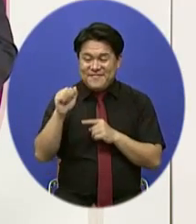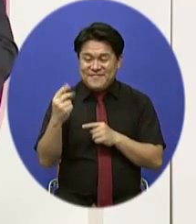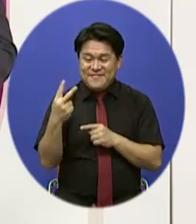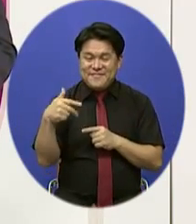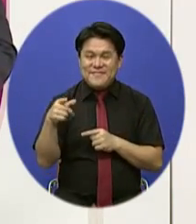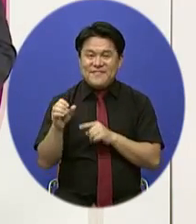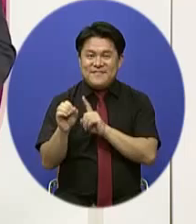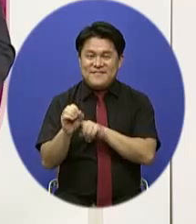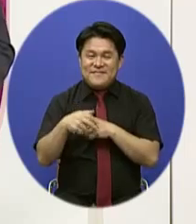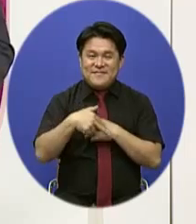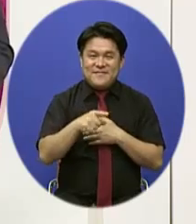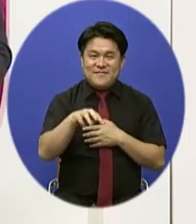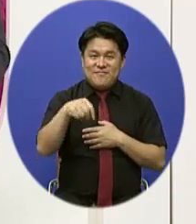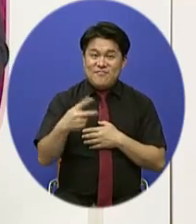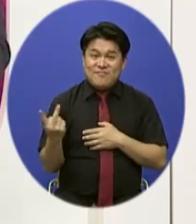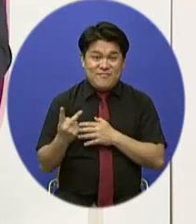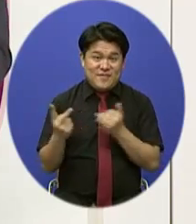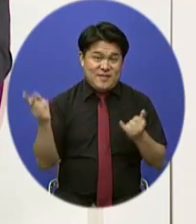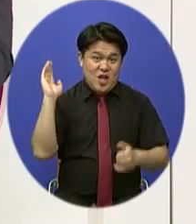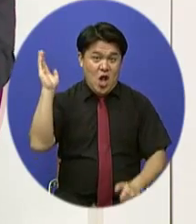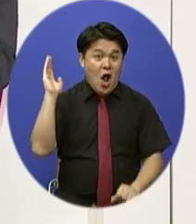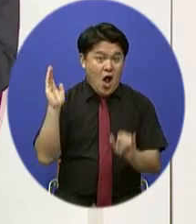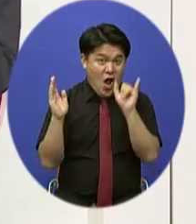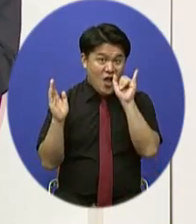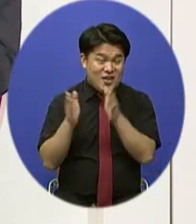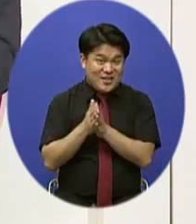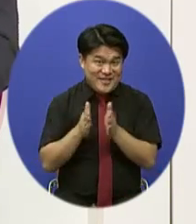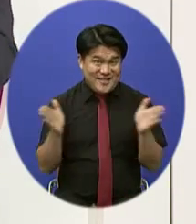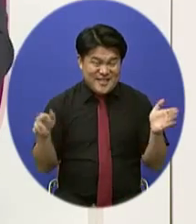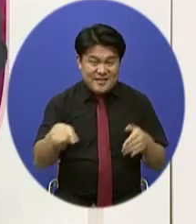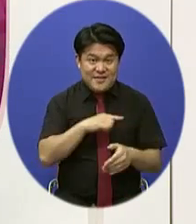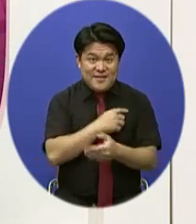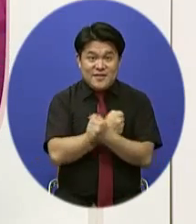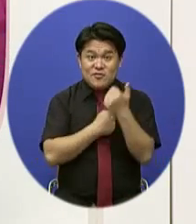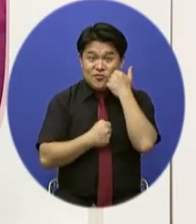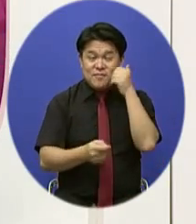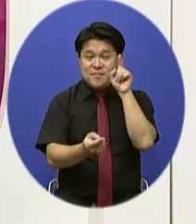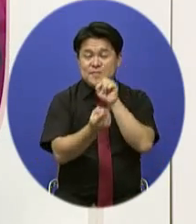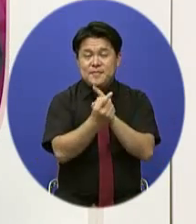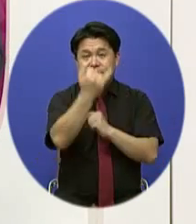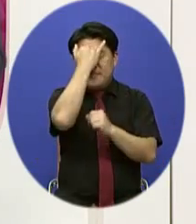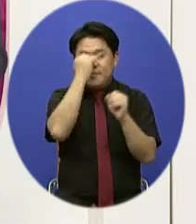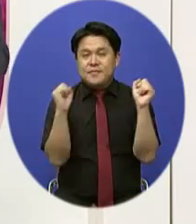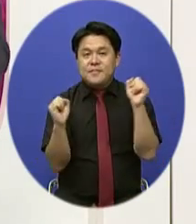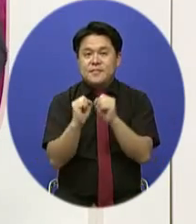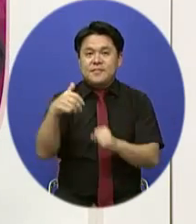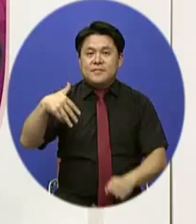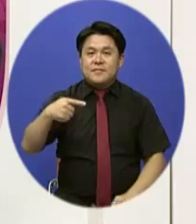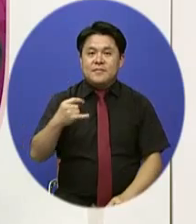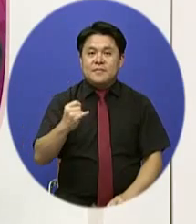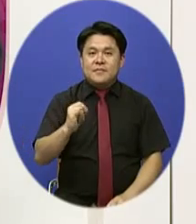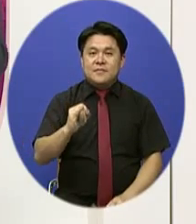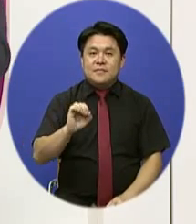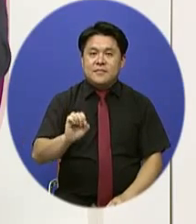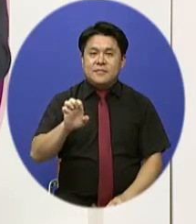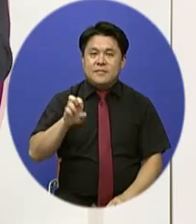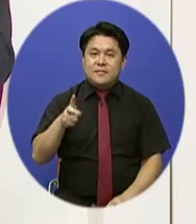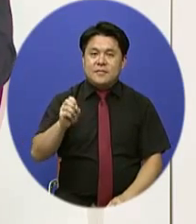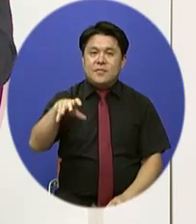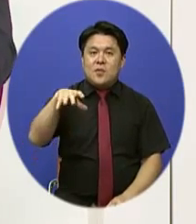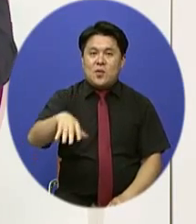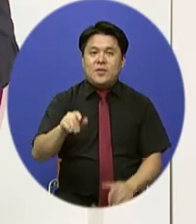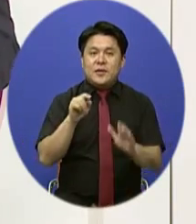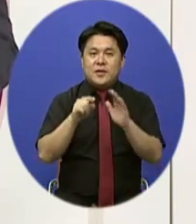재미나게 한번 풀어보겠습니다. 네. 자, 먼저 예약 참여자인가요? 네. 충북 중평군으로 달려가 보겠습니다.